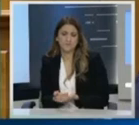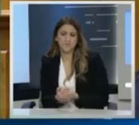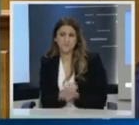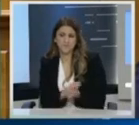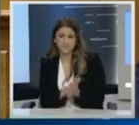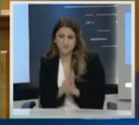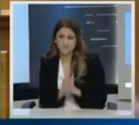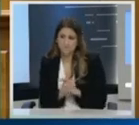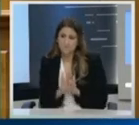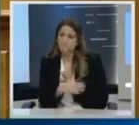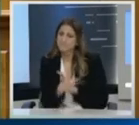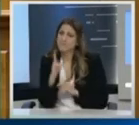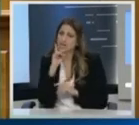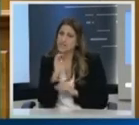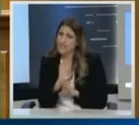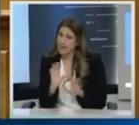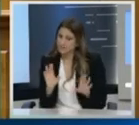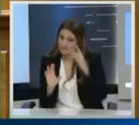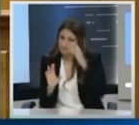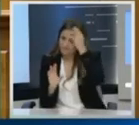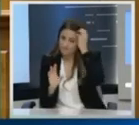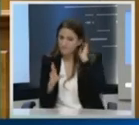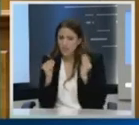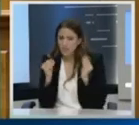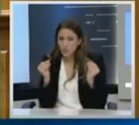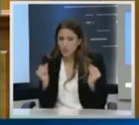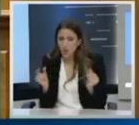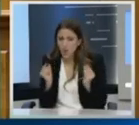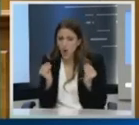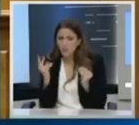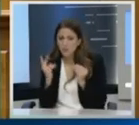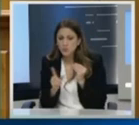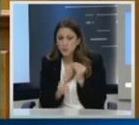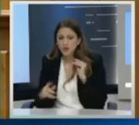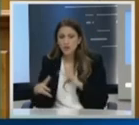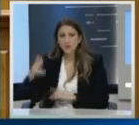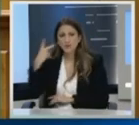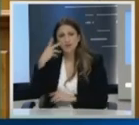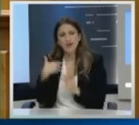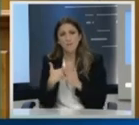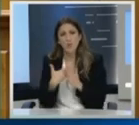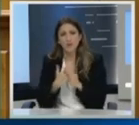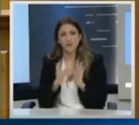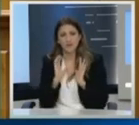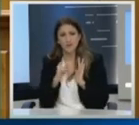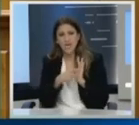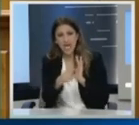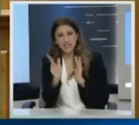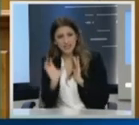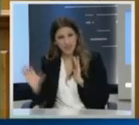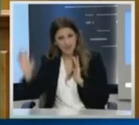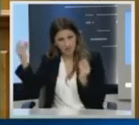συντάξεις? Και Μητσοτάκη, με τον τρόπο που πολιτεύεστε αποδεικνύετε ότι δεν